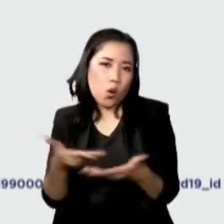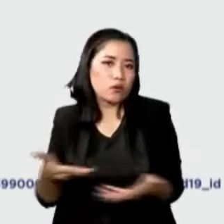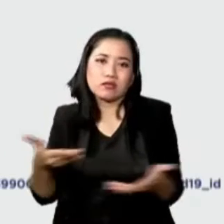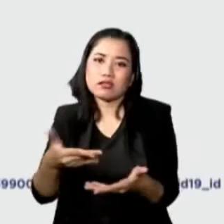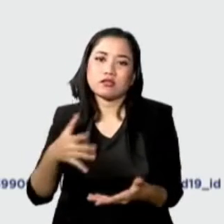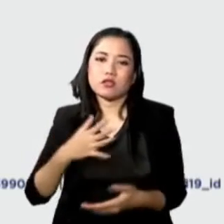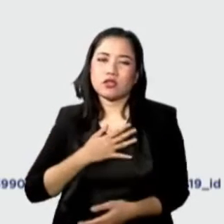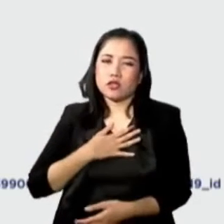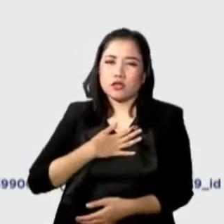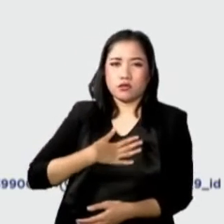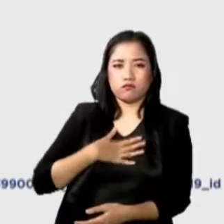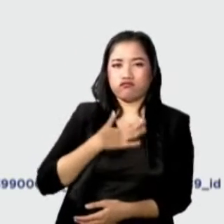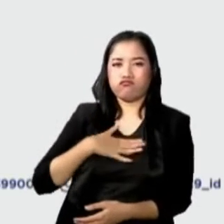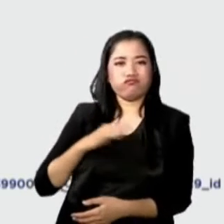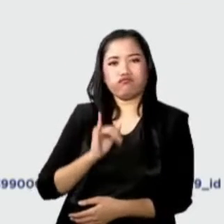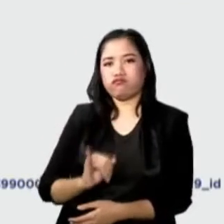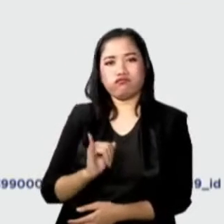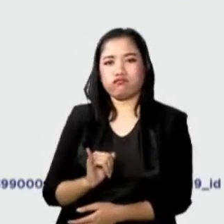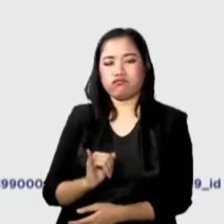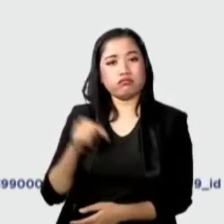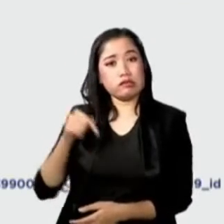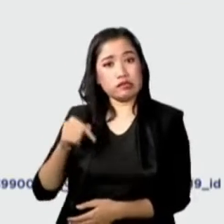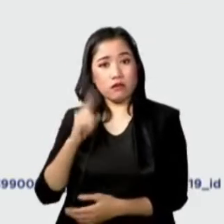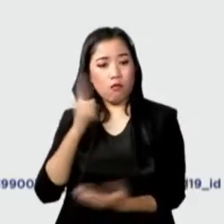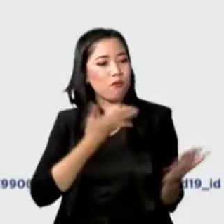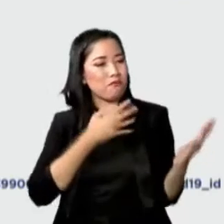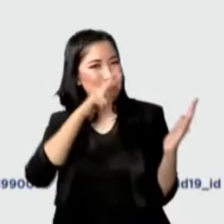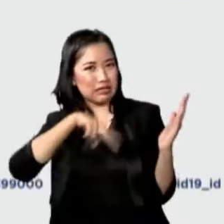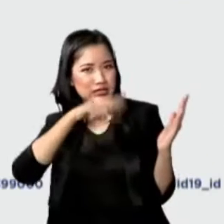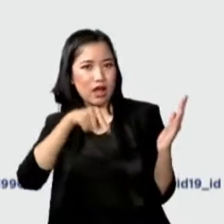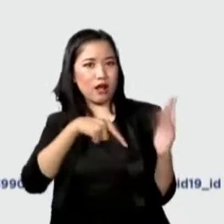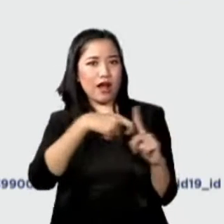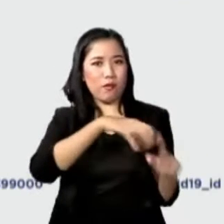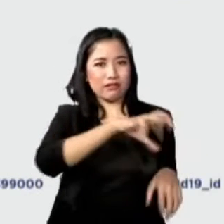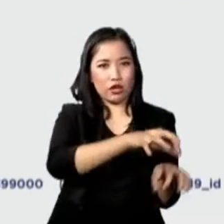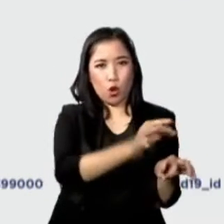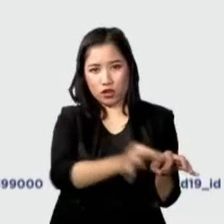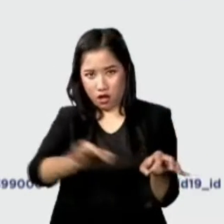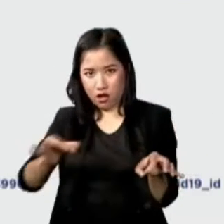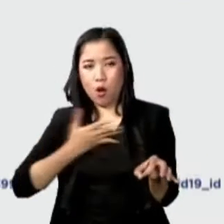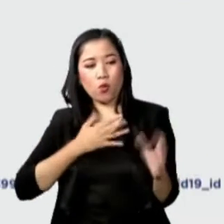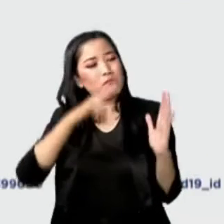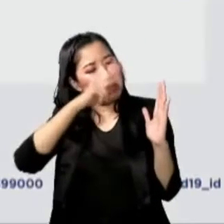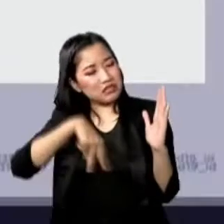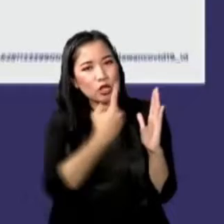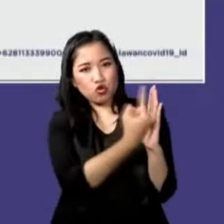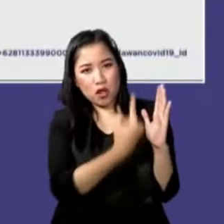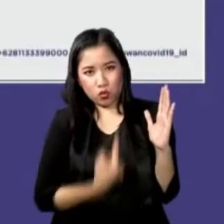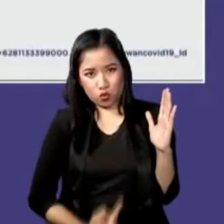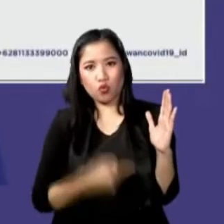sangat mengkhawatirkan. Saya akan bacakan satu persatu kabupaten kota ini agar menjadi perhatian